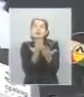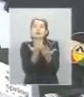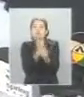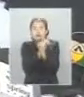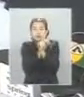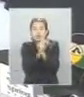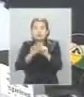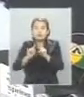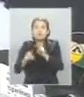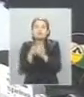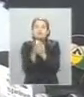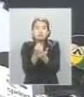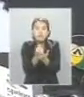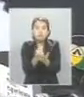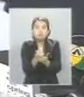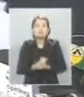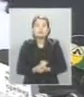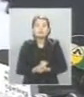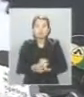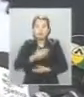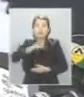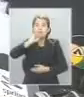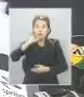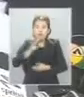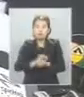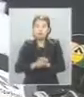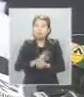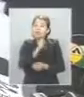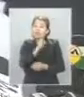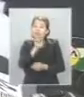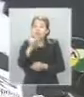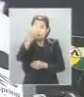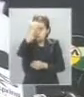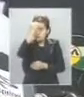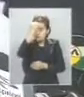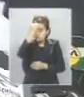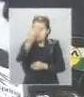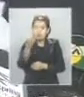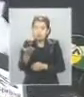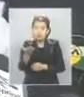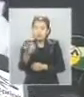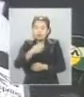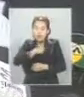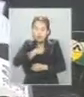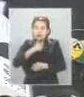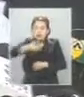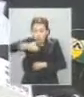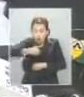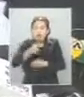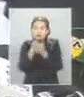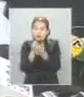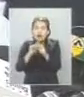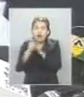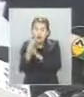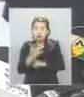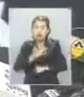เนี่ยเราก็ได้แสดงเจตนาไปแล้วว่าถ้าทางญี่ปุ่นเห็นว่าลักษณะของการช่วยเหลืออื่นที่อยากจะได้จากประเทศไทยเนี่ยเ